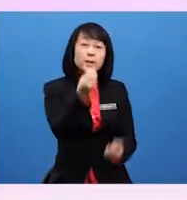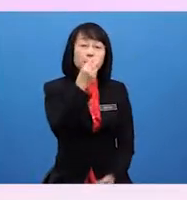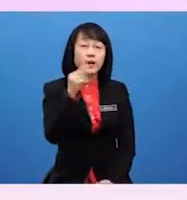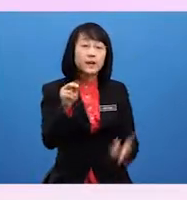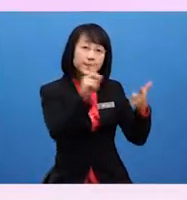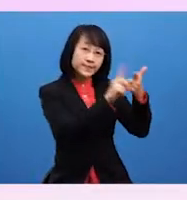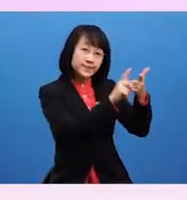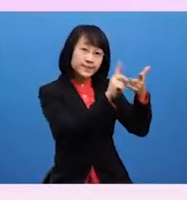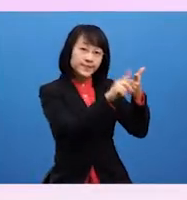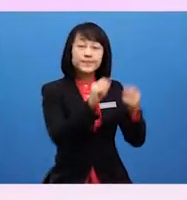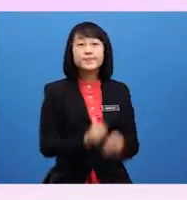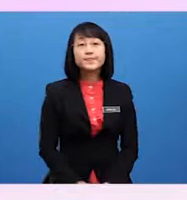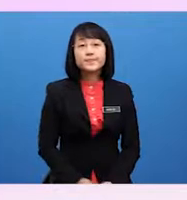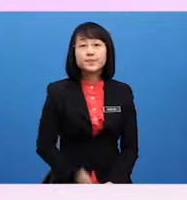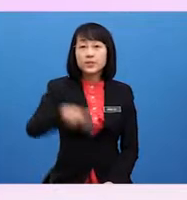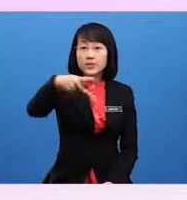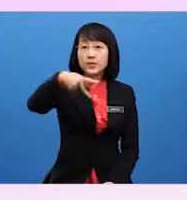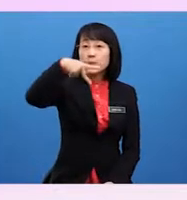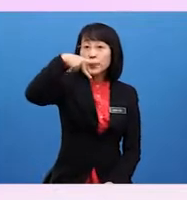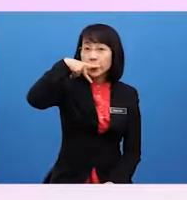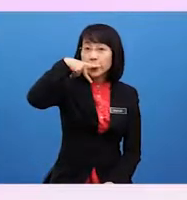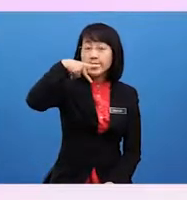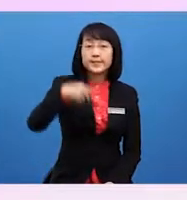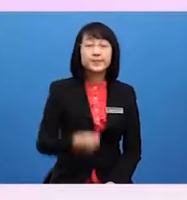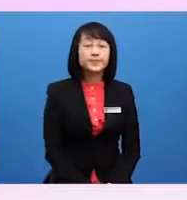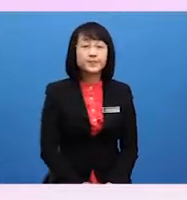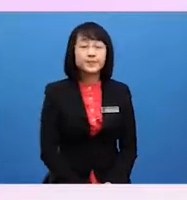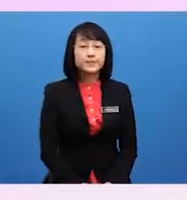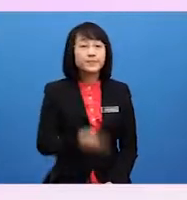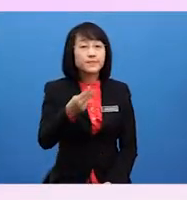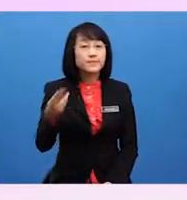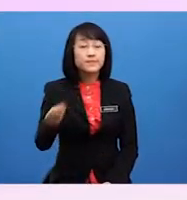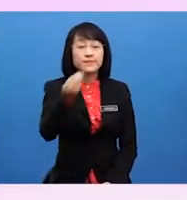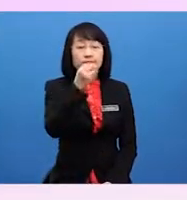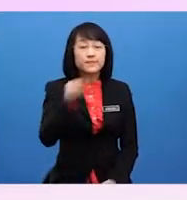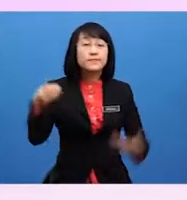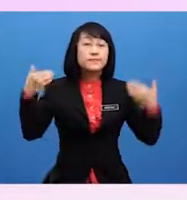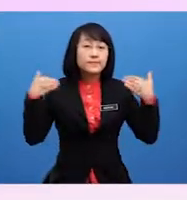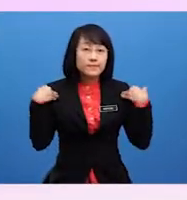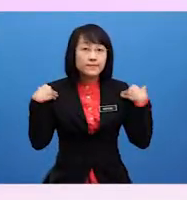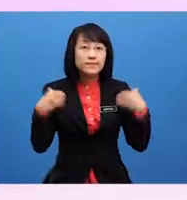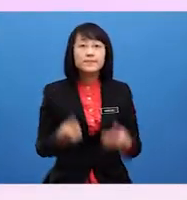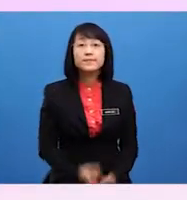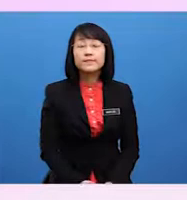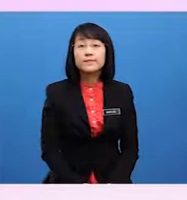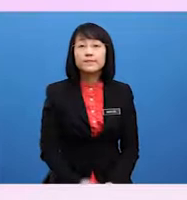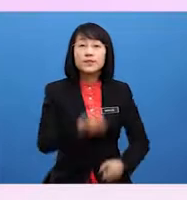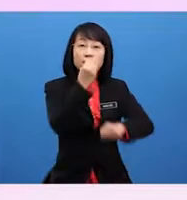kedua, iaitu protein. Protein ialah bahan makanan yang mengandungi unsur